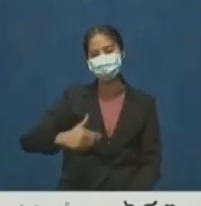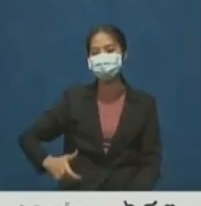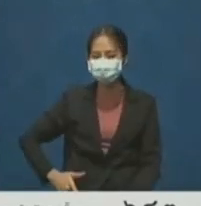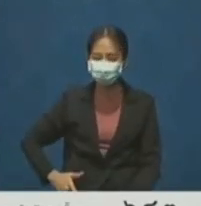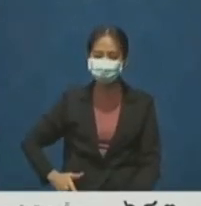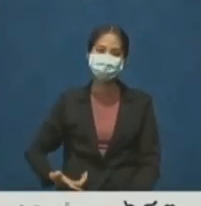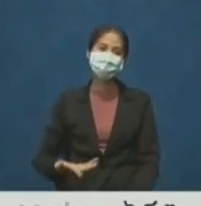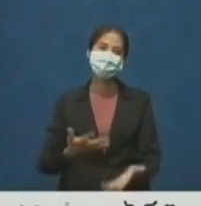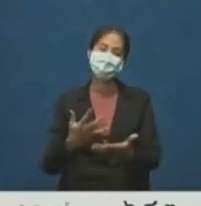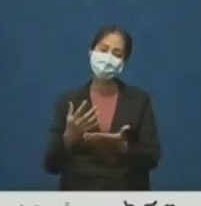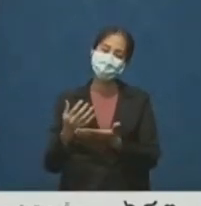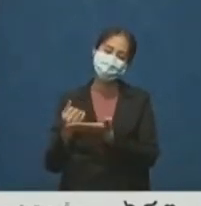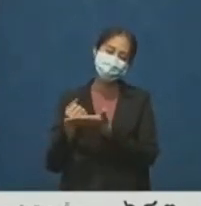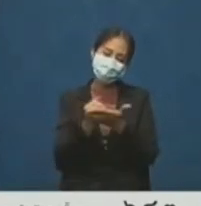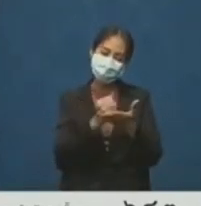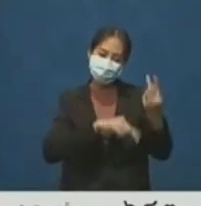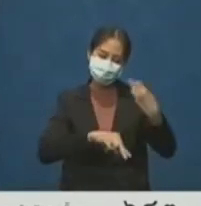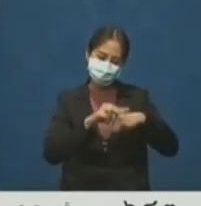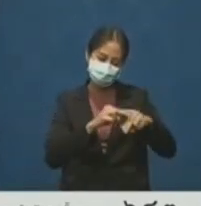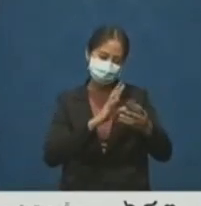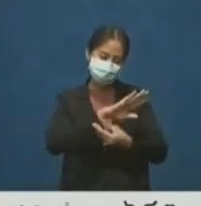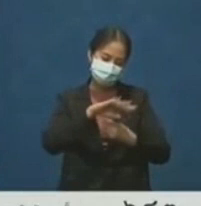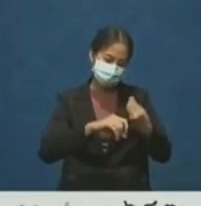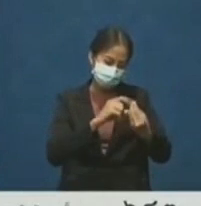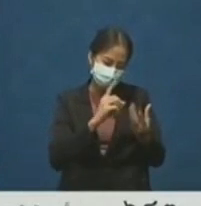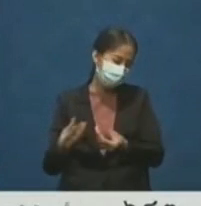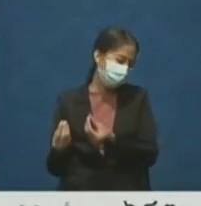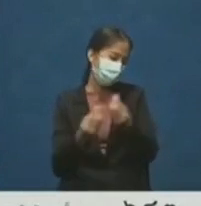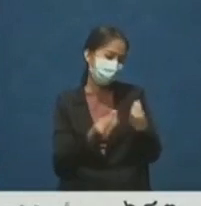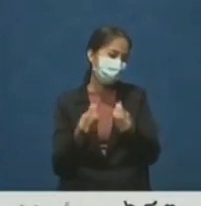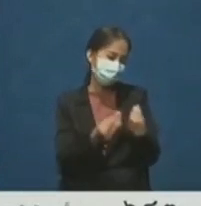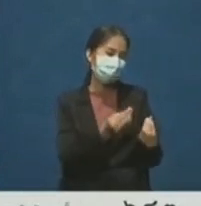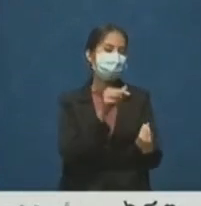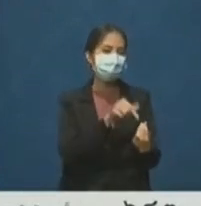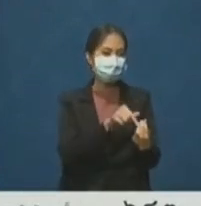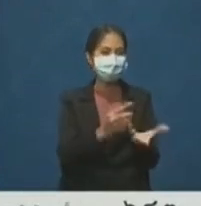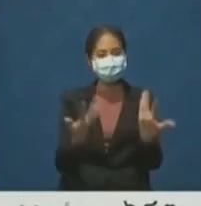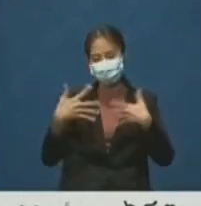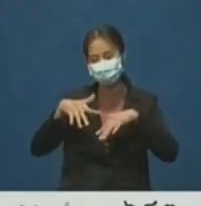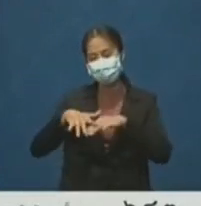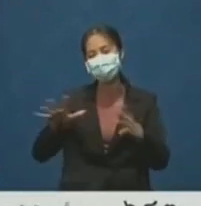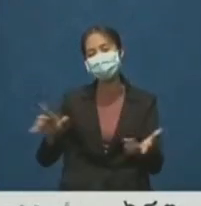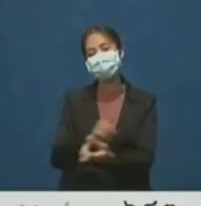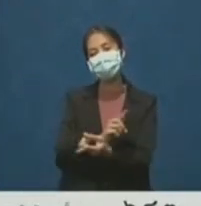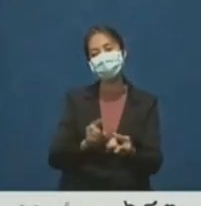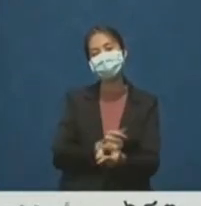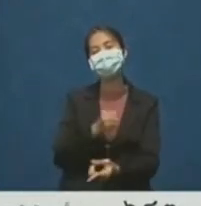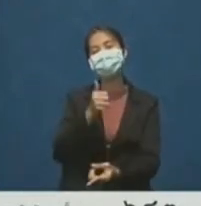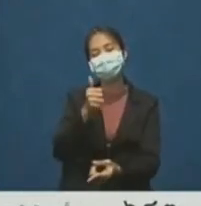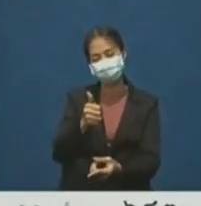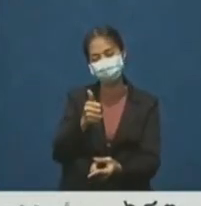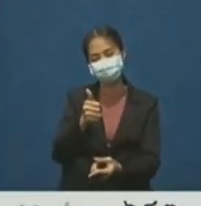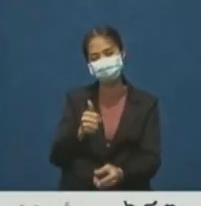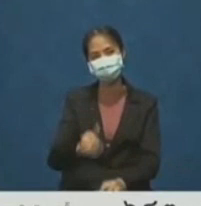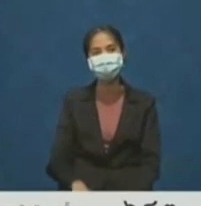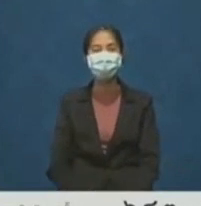ริย์รู้จักรักษาผลประโยชน์ให้ชาติสามารถสร้างเศรษฐกิจที่พึงประสงค์ได้และร่วมอยู่ร่วมกับผู้อื่นในสังคมไ